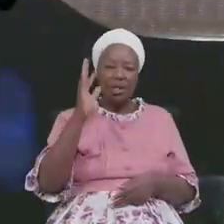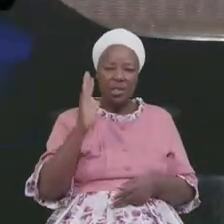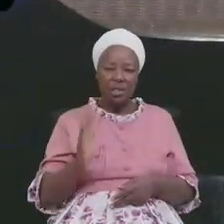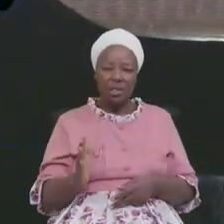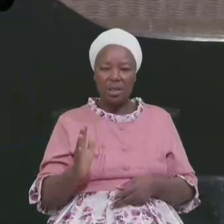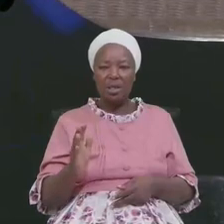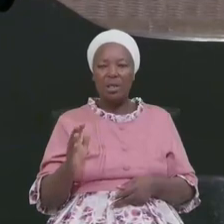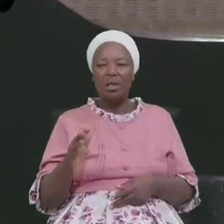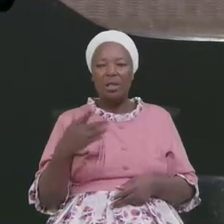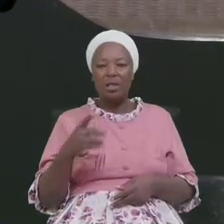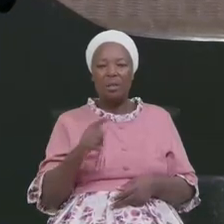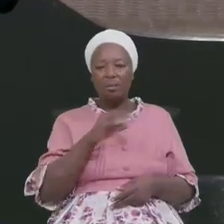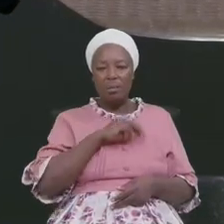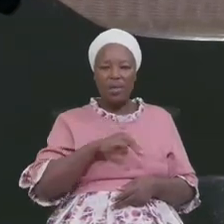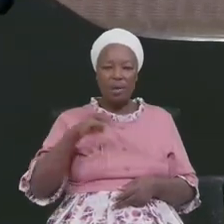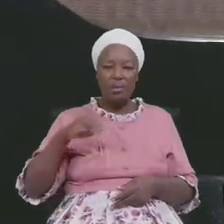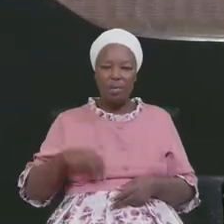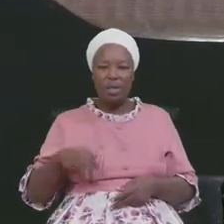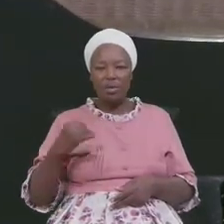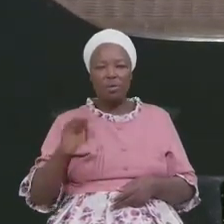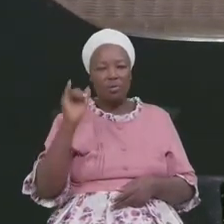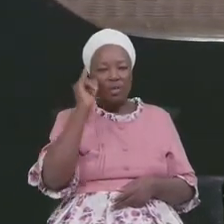la gloire.